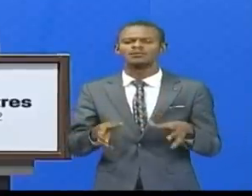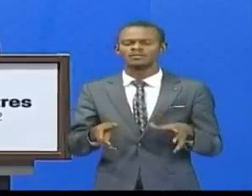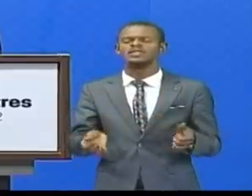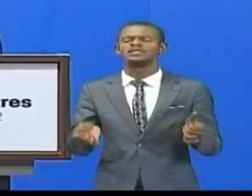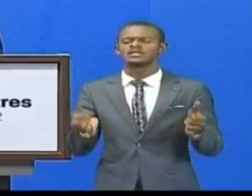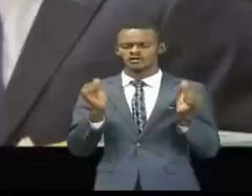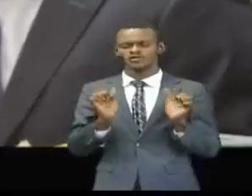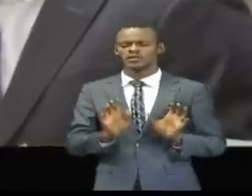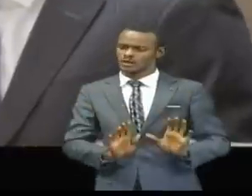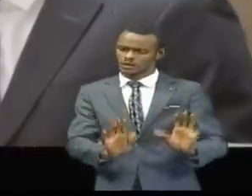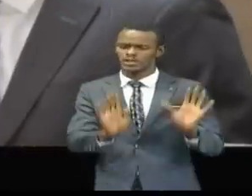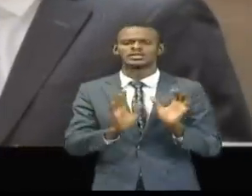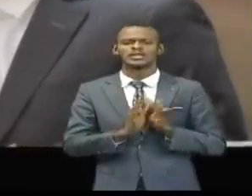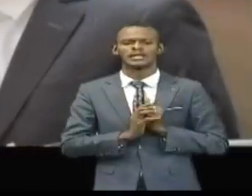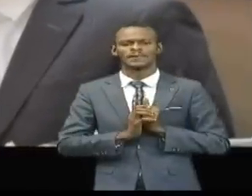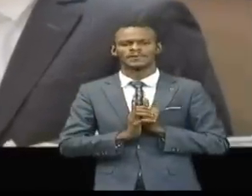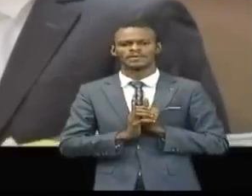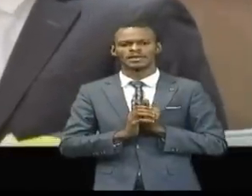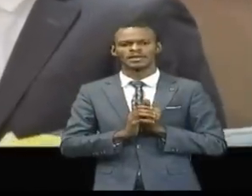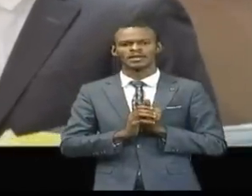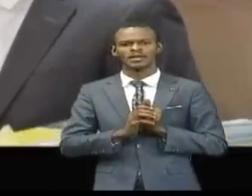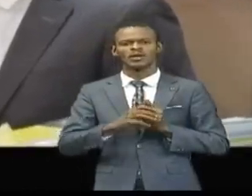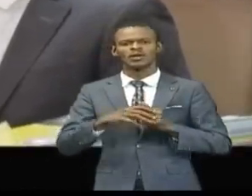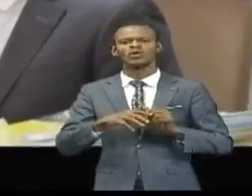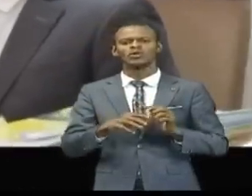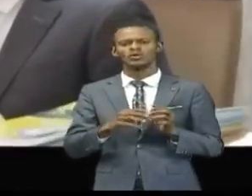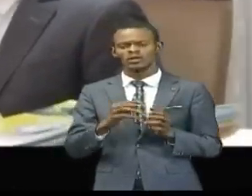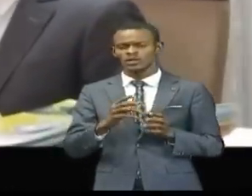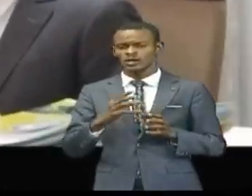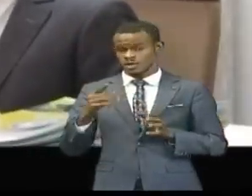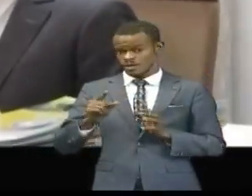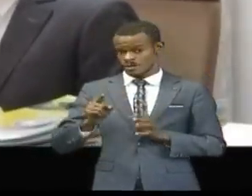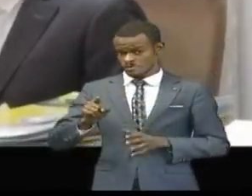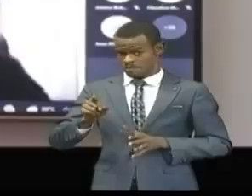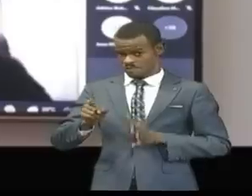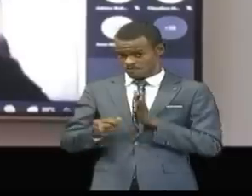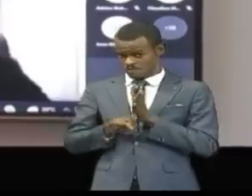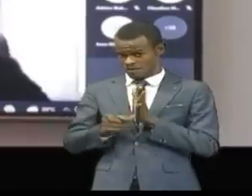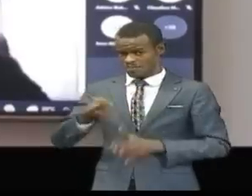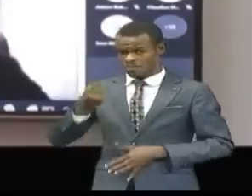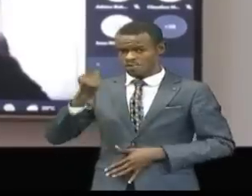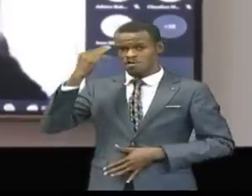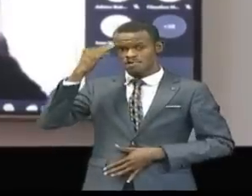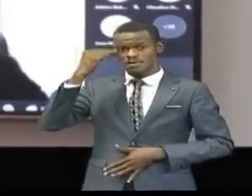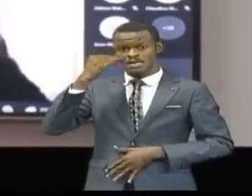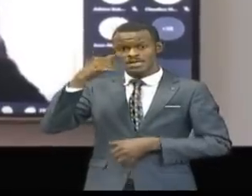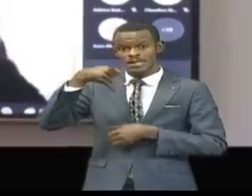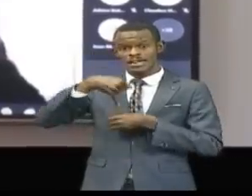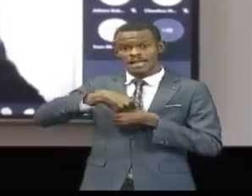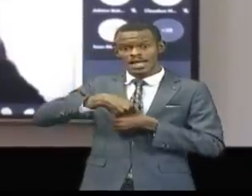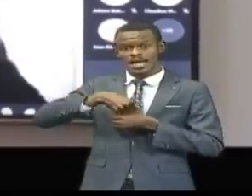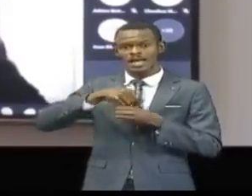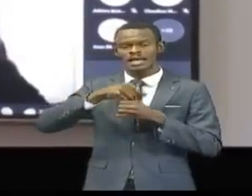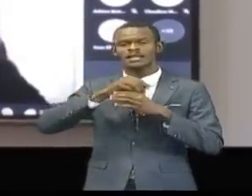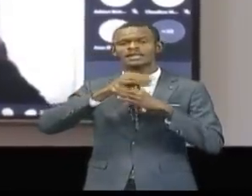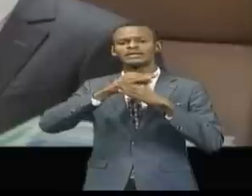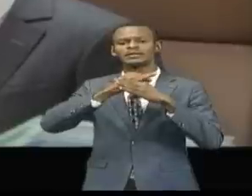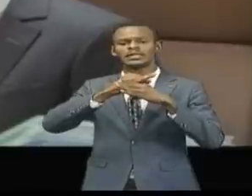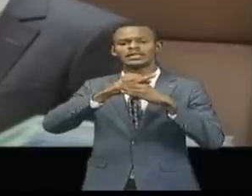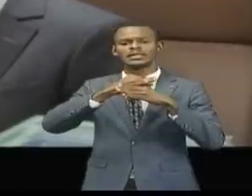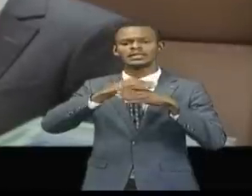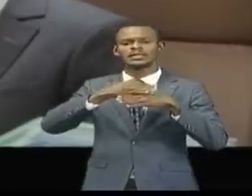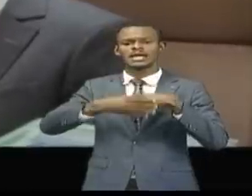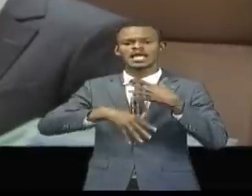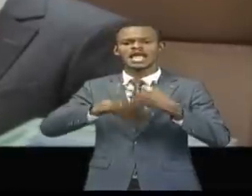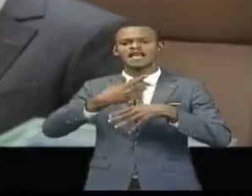l'Intérieur, Sécurité, Décentralisation et Affaires coutumières, a succinctement brossé